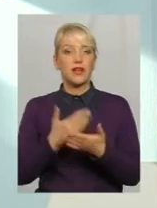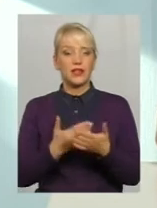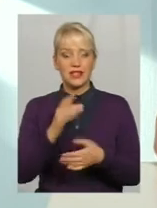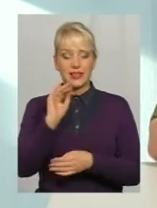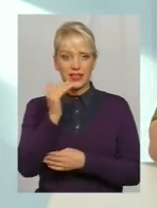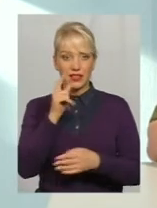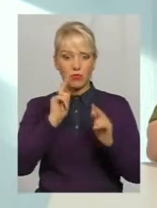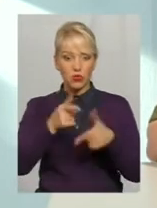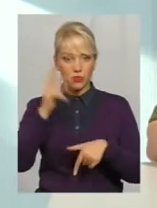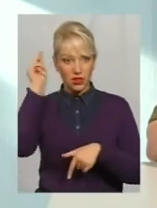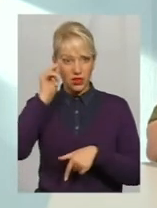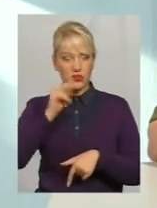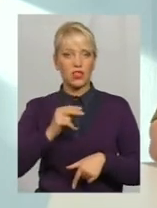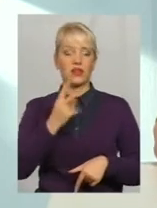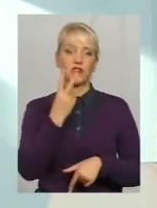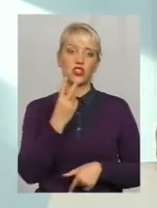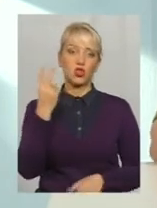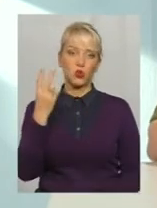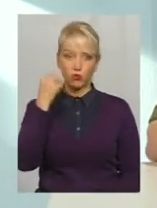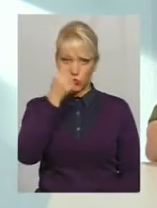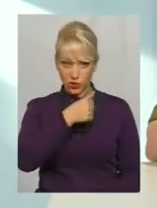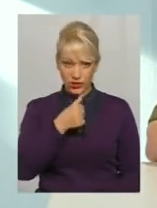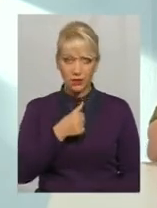поступила на навчання в 2002 році.